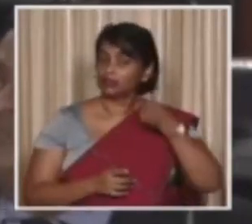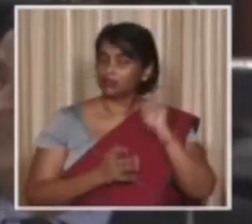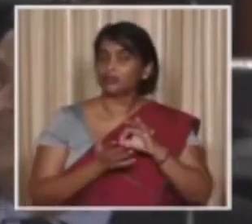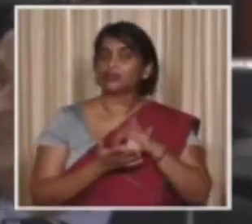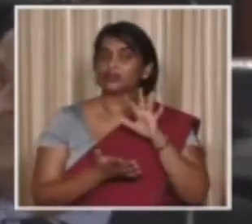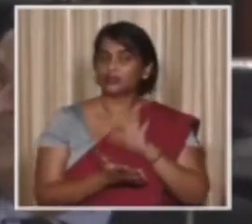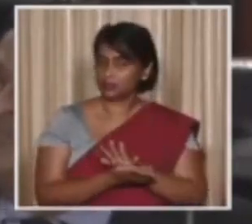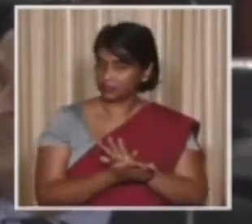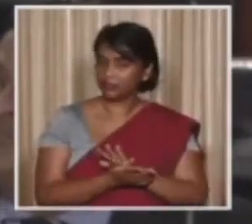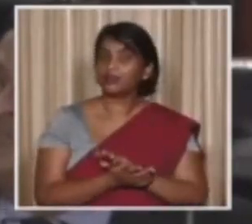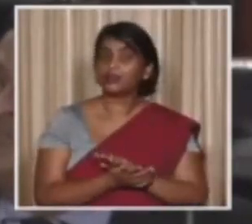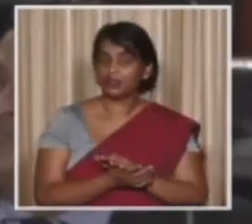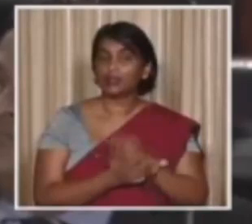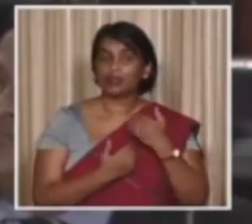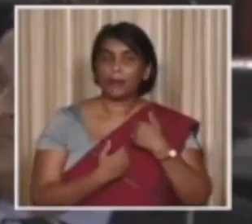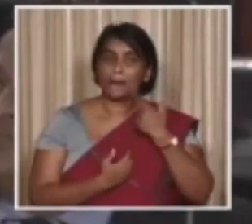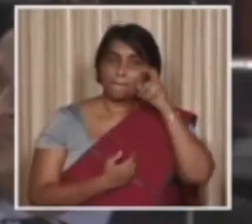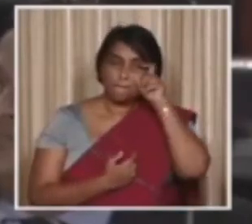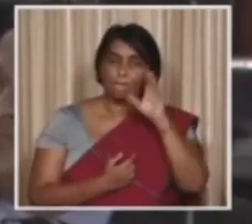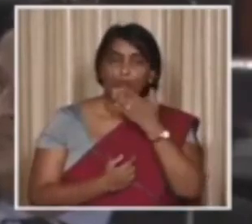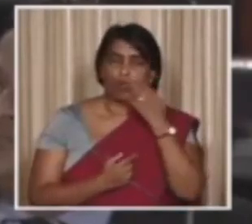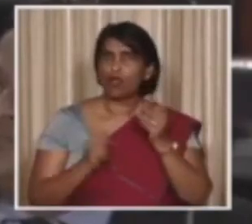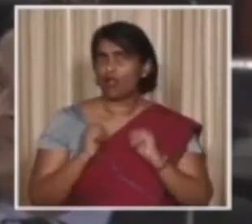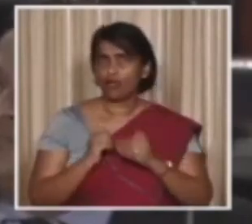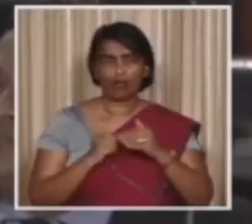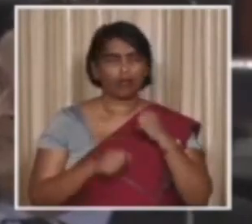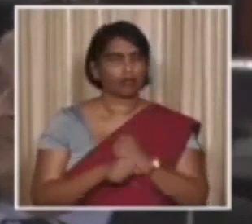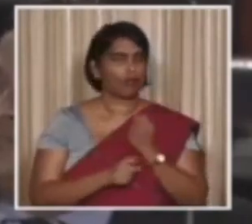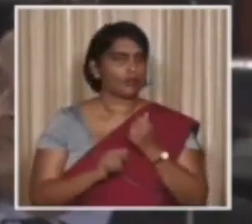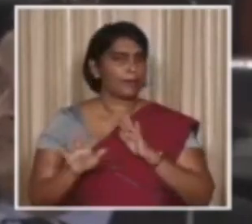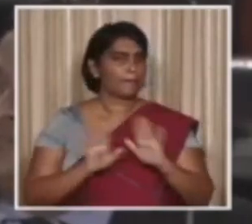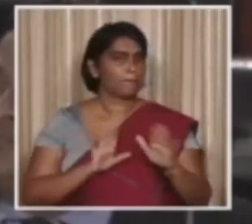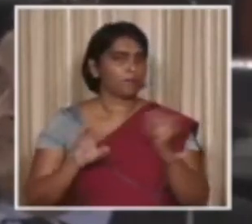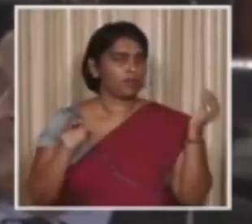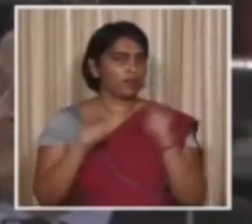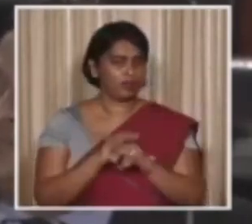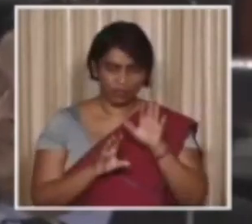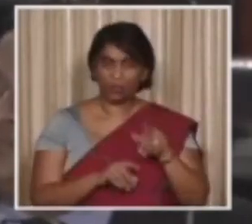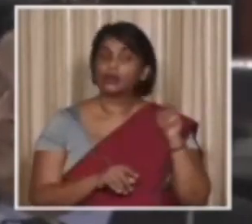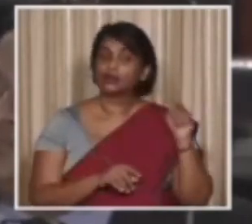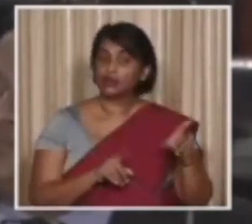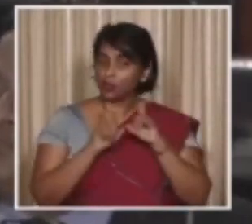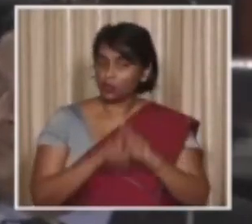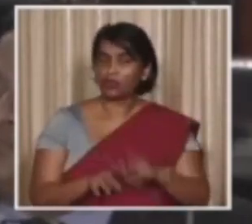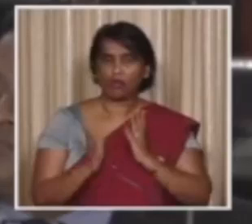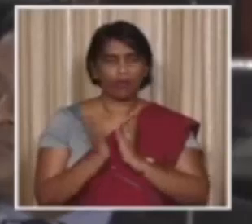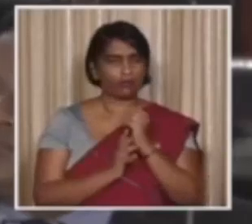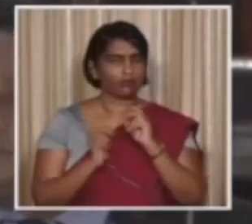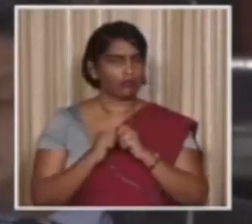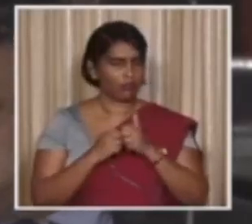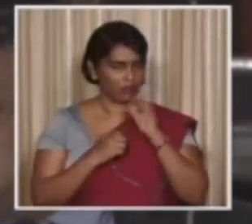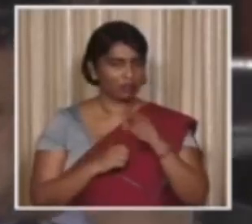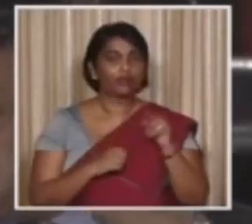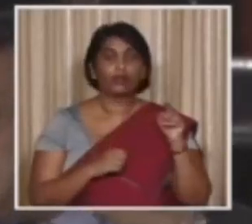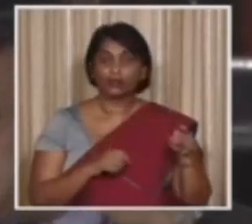එක්ක ඒ තීඳු තීරණත් එක්ක බලන් ඉන්න පුළුවන් මොකක්ද මේ රාජ්‍ය මූල්‍ය පාලනයට යම් මැදිහත් වීමක් තියෙනවද මේ ආකාරයේ වරප්‍රසාද ගැටලුවක් ඇතිලා තියෙනවද